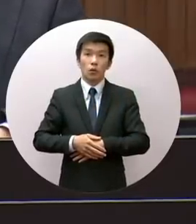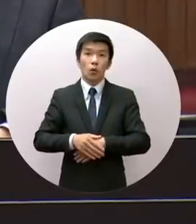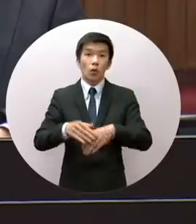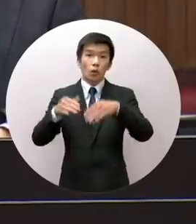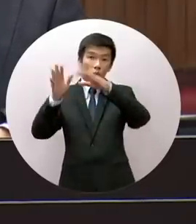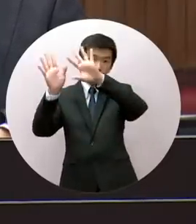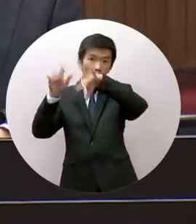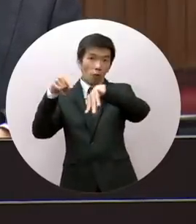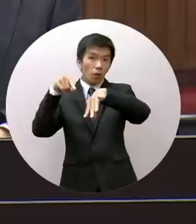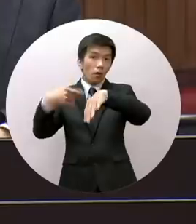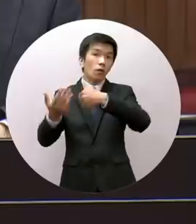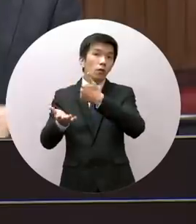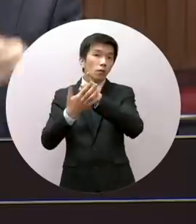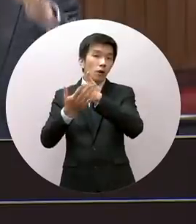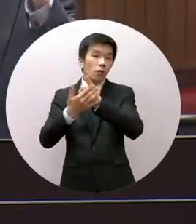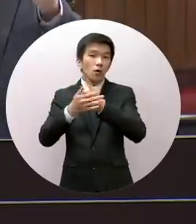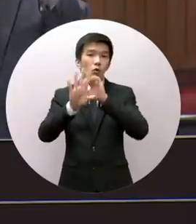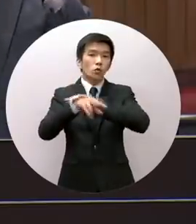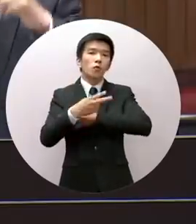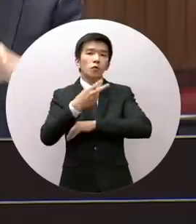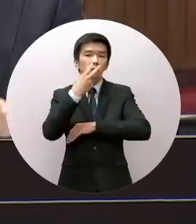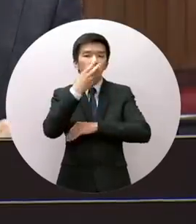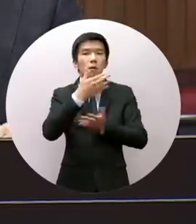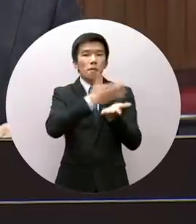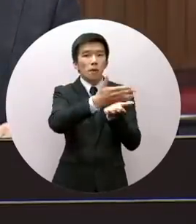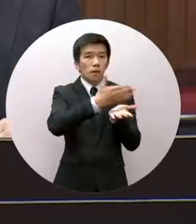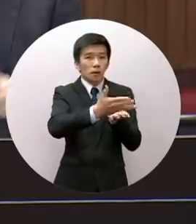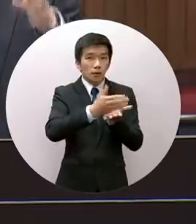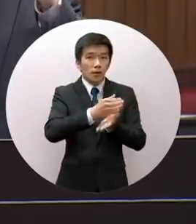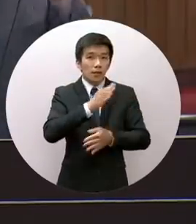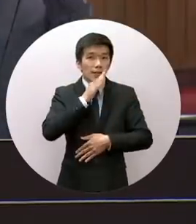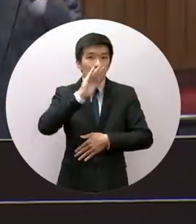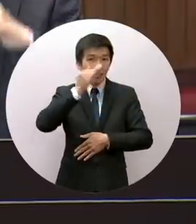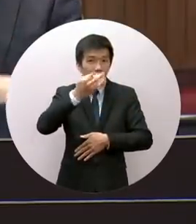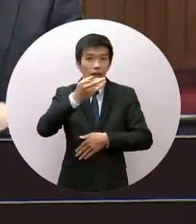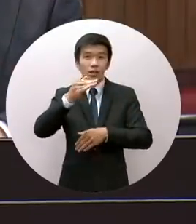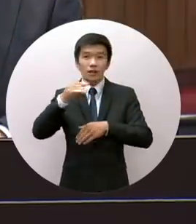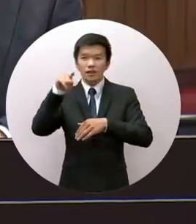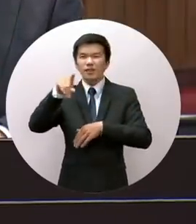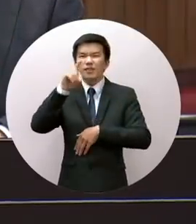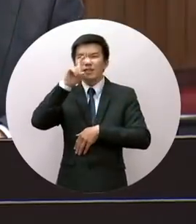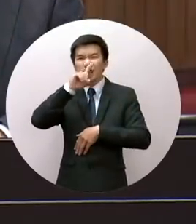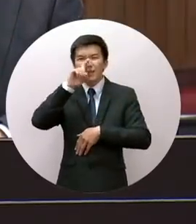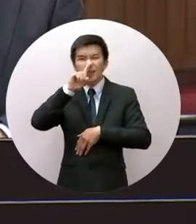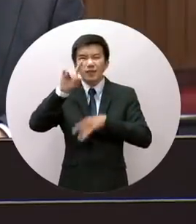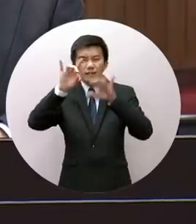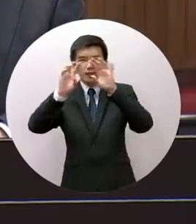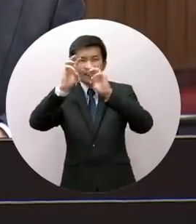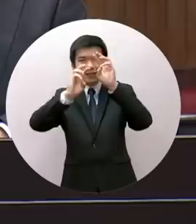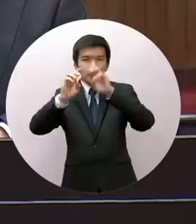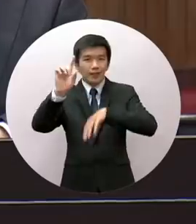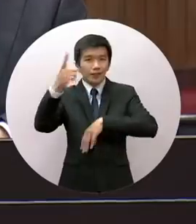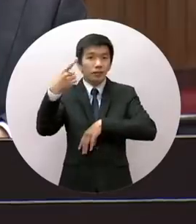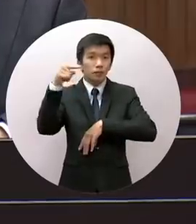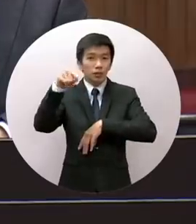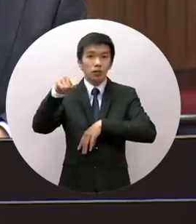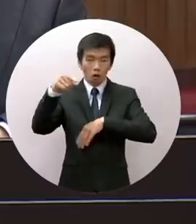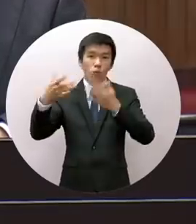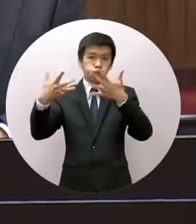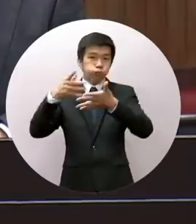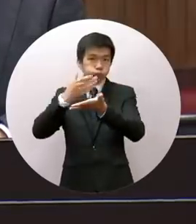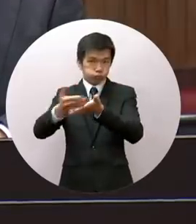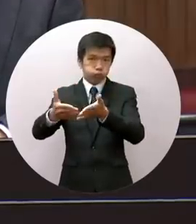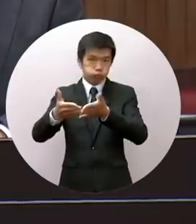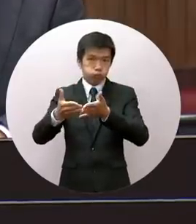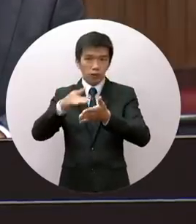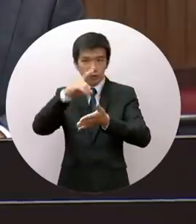散空气，可是为什么会有这么多污染源？污染源怎么去解决？我希望院长能够赶